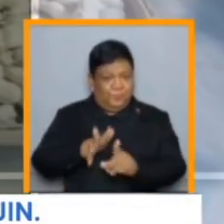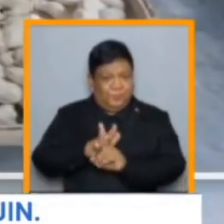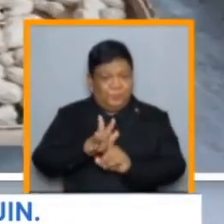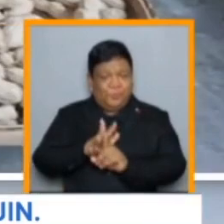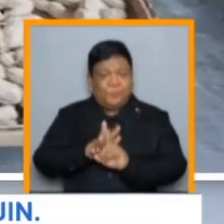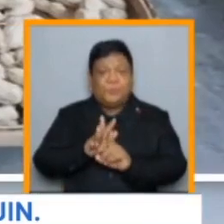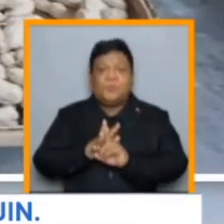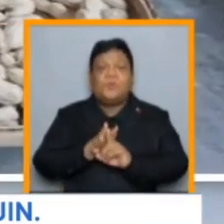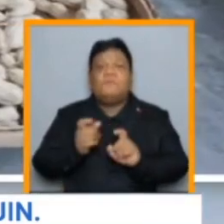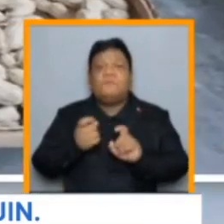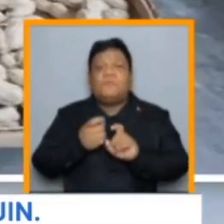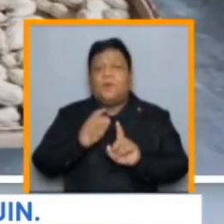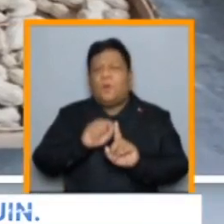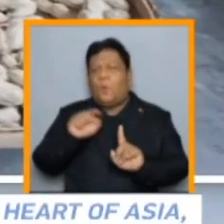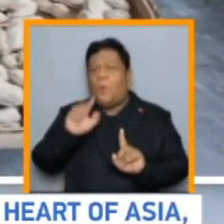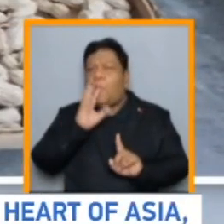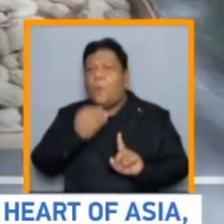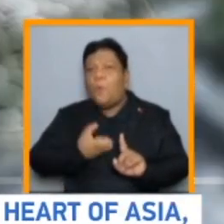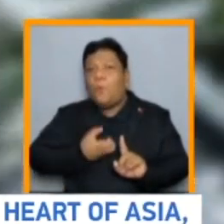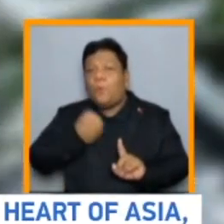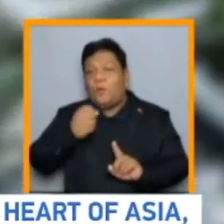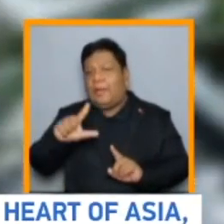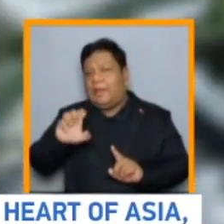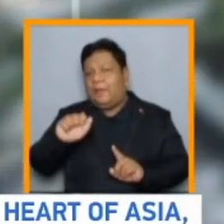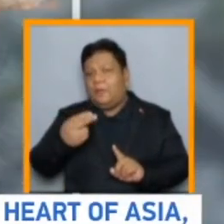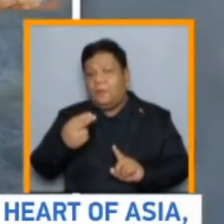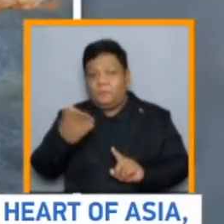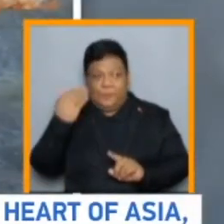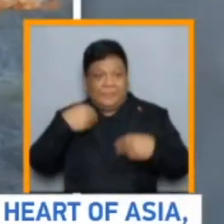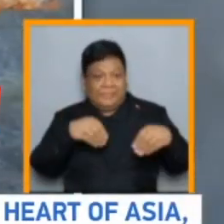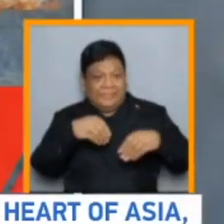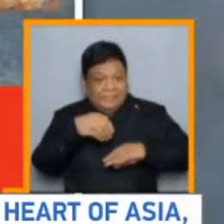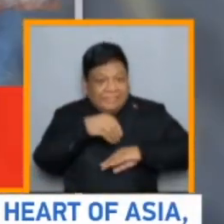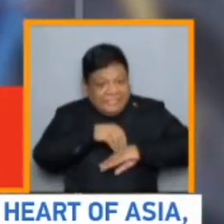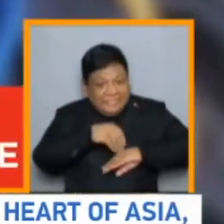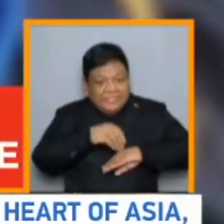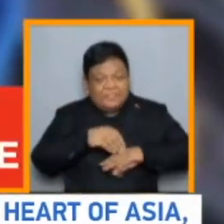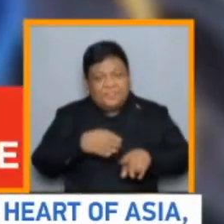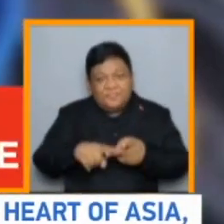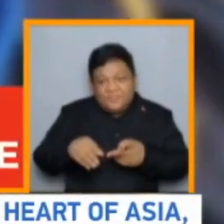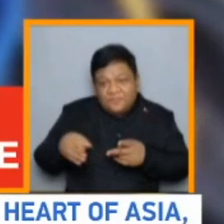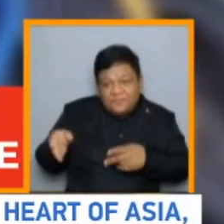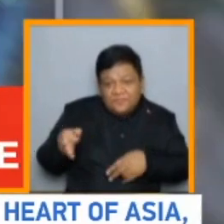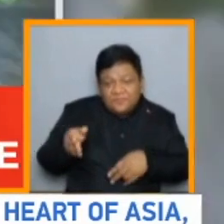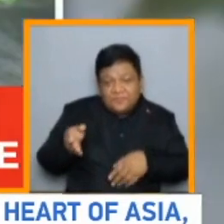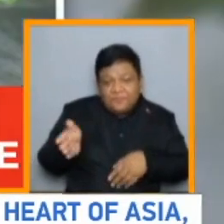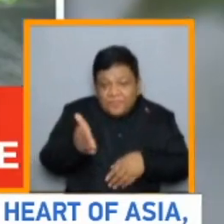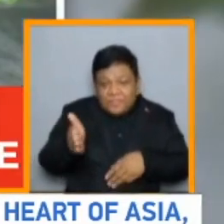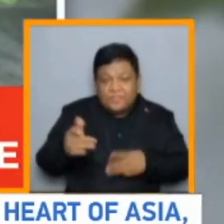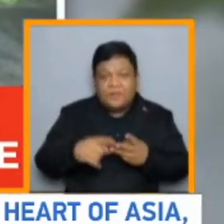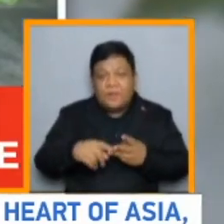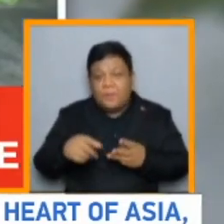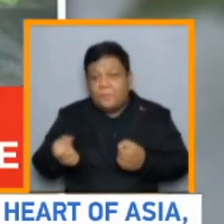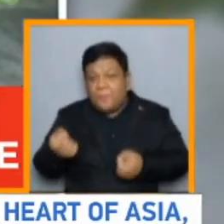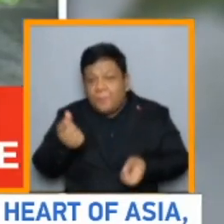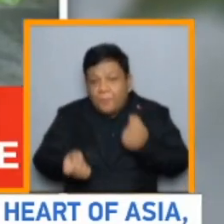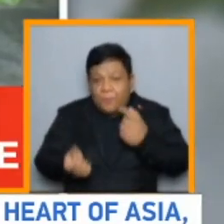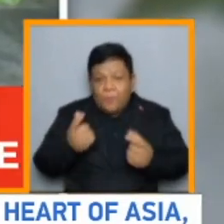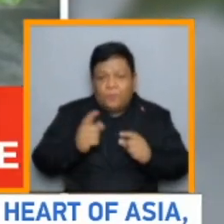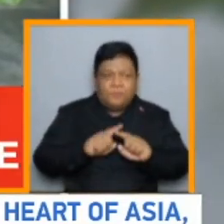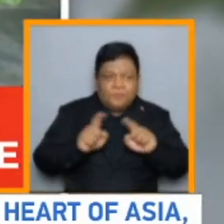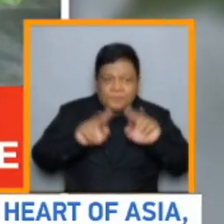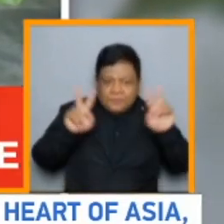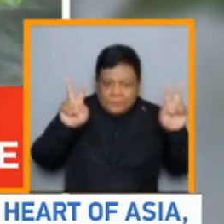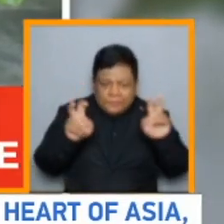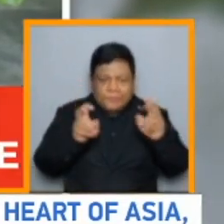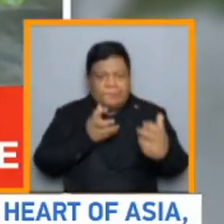sa pagiging tindera ng mani, isda at popcorn, graduation o nature man ang tema, may purr-fect outfit si Choco.